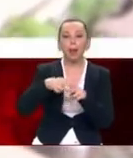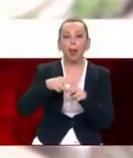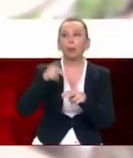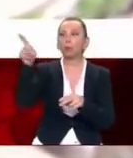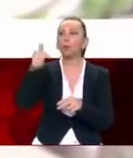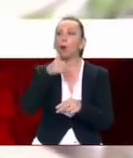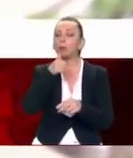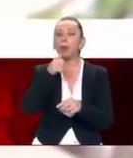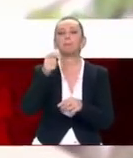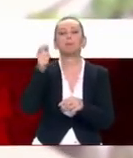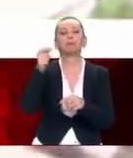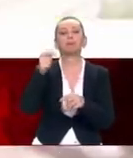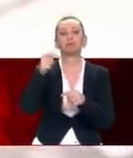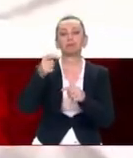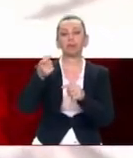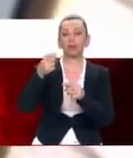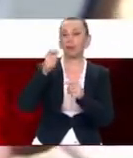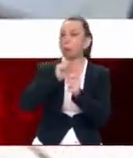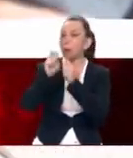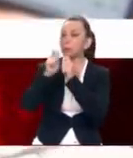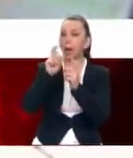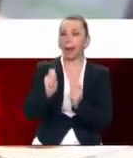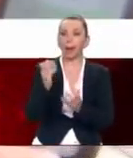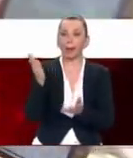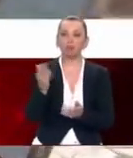geçti. Dolandırıldığını anlayınca karakola gidip